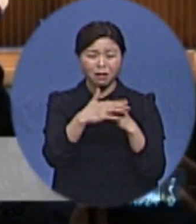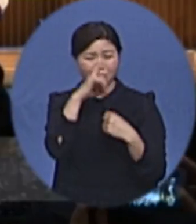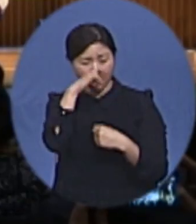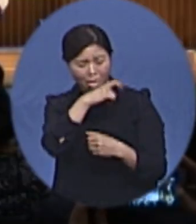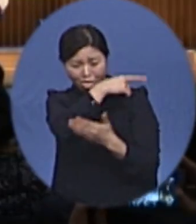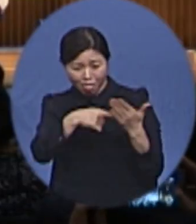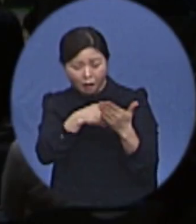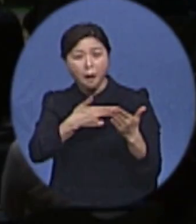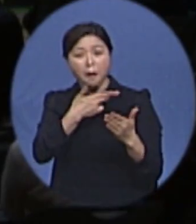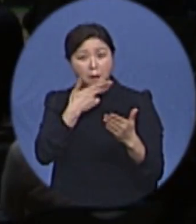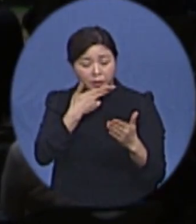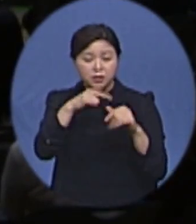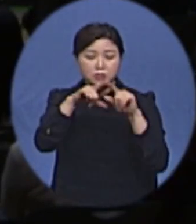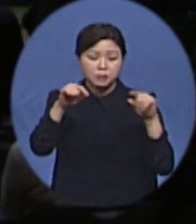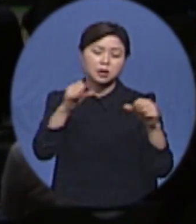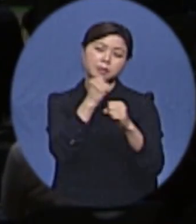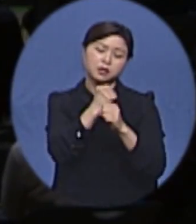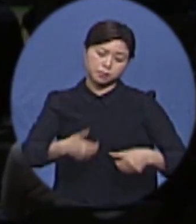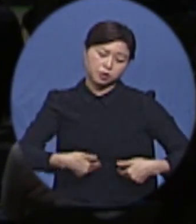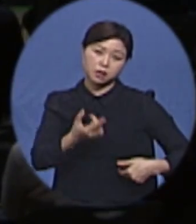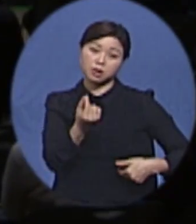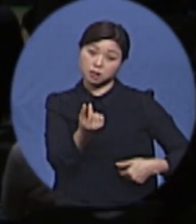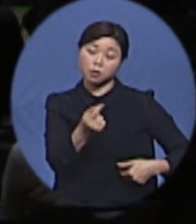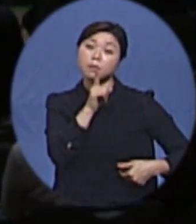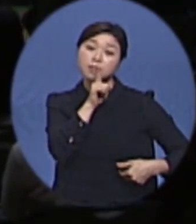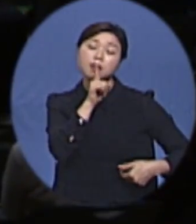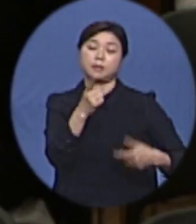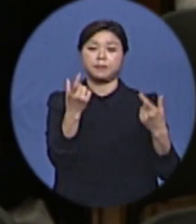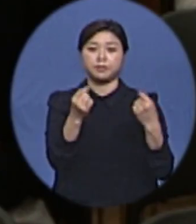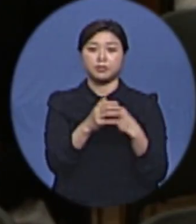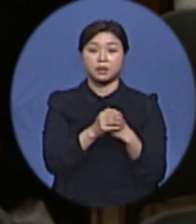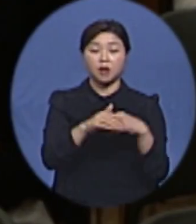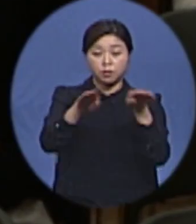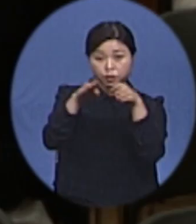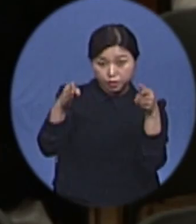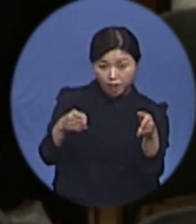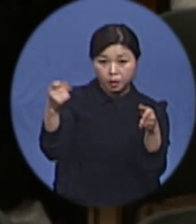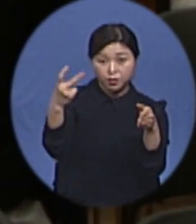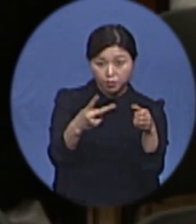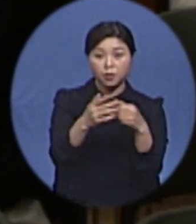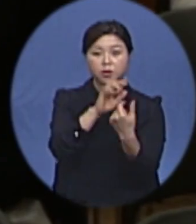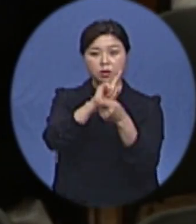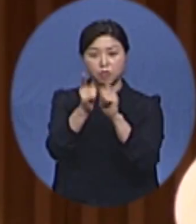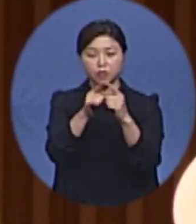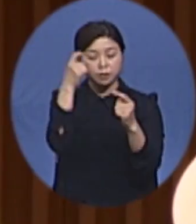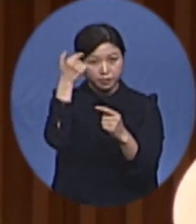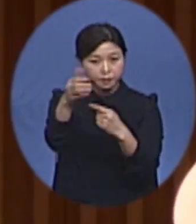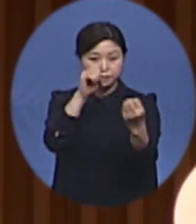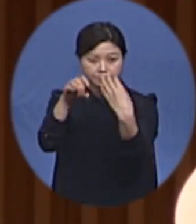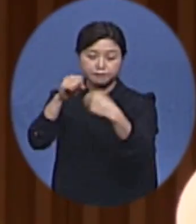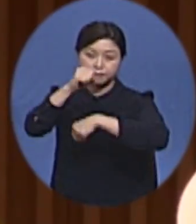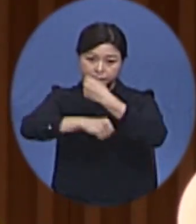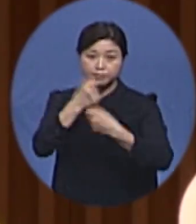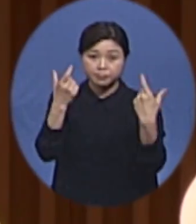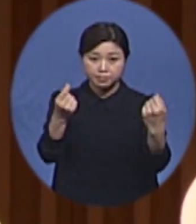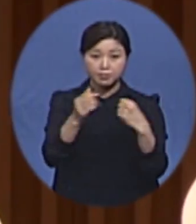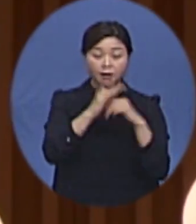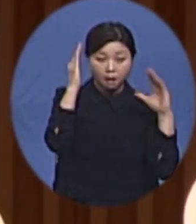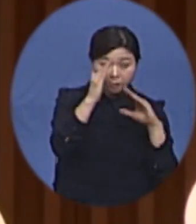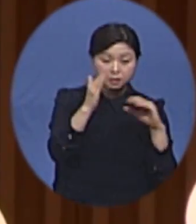선언했습니다. 이날 무대와 객석에서 자유롭게 질의응답과 의견이 오갔으며 학생과